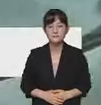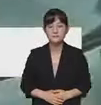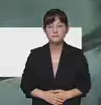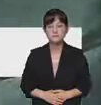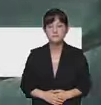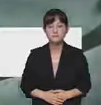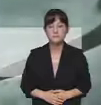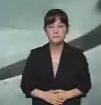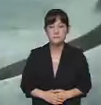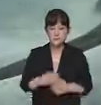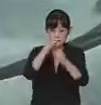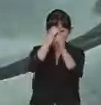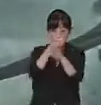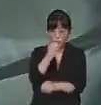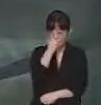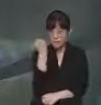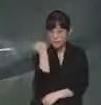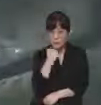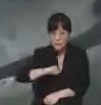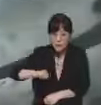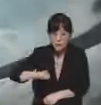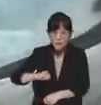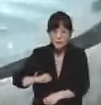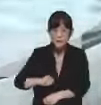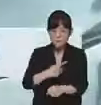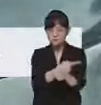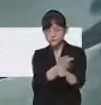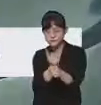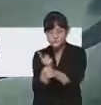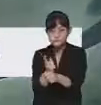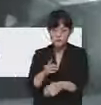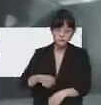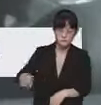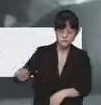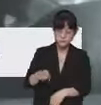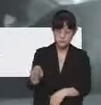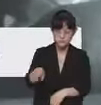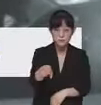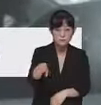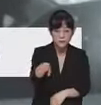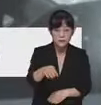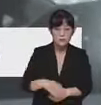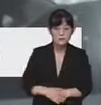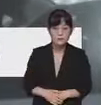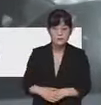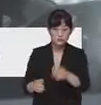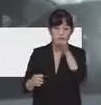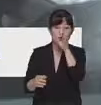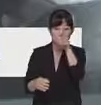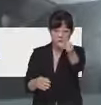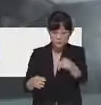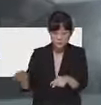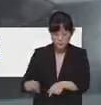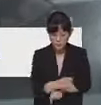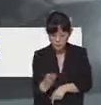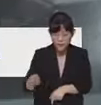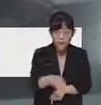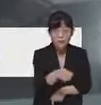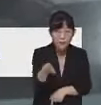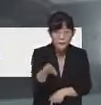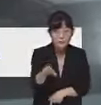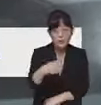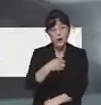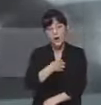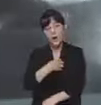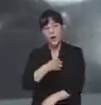내가지고 신호도 무시한 채 100km가 넘는 속도로 시내를 질주합니다. 이리저리 중앙선을 넘나들면서 아찔한